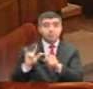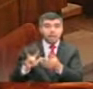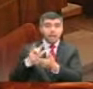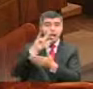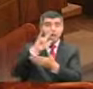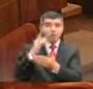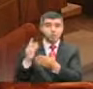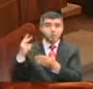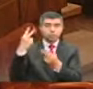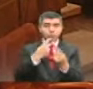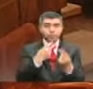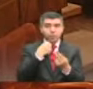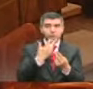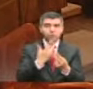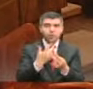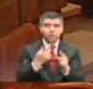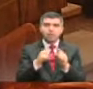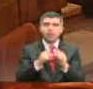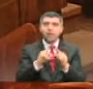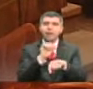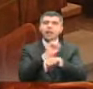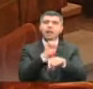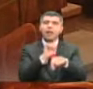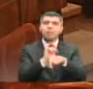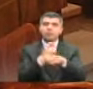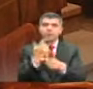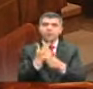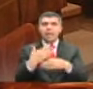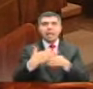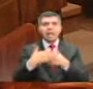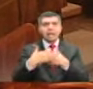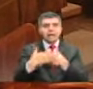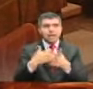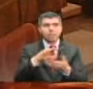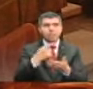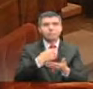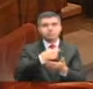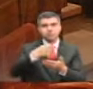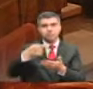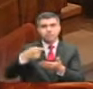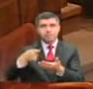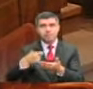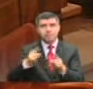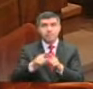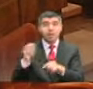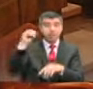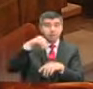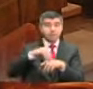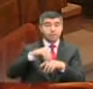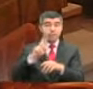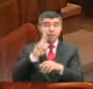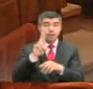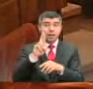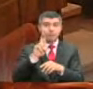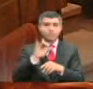كان لاكنوبس في الحقيقه تتصلح غير هذوك الناس اللي قراب اللي بكل صراحه واش اللي في بوجدور تيهز الطياره باش يجي ياخذ الدواء ما عمرو